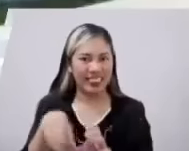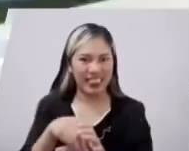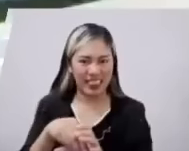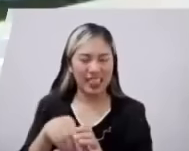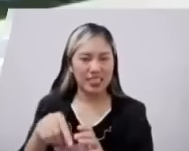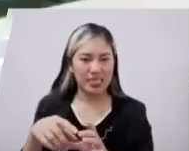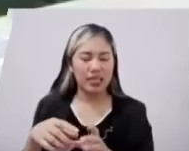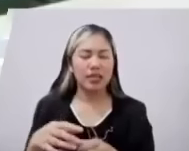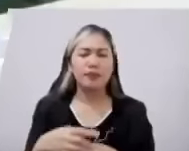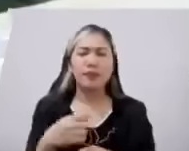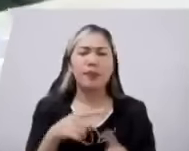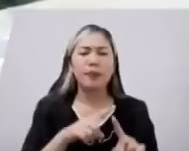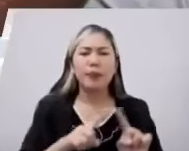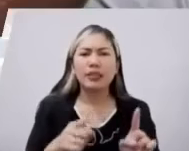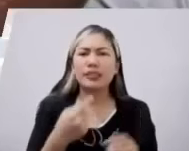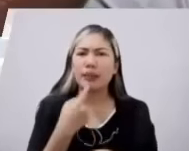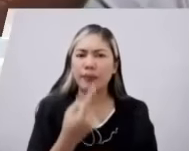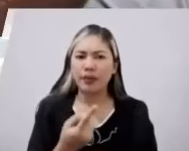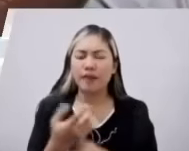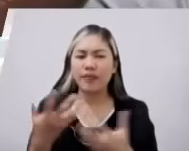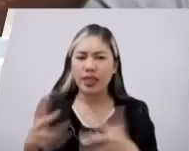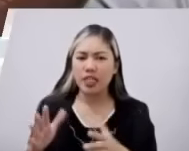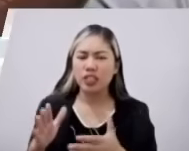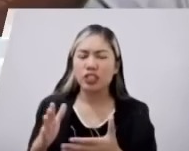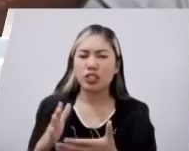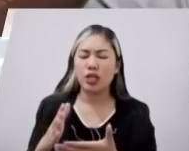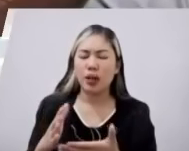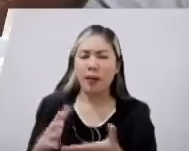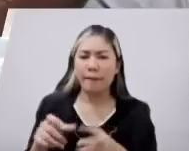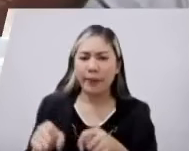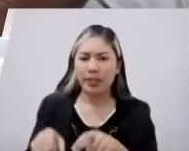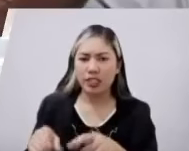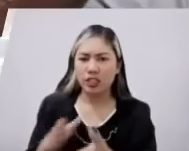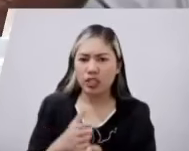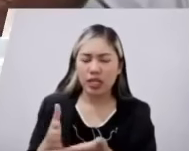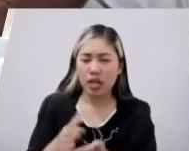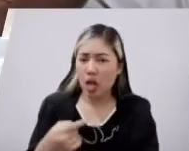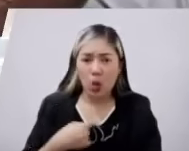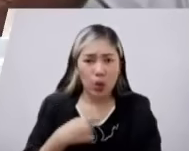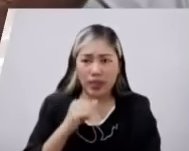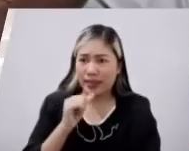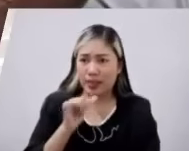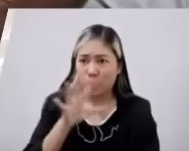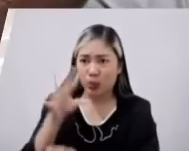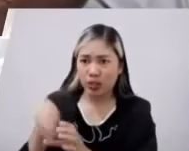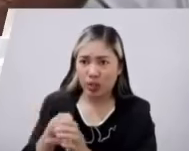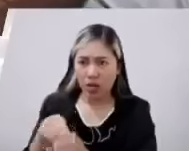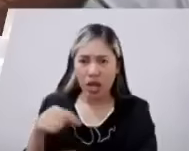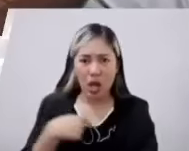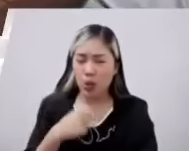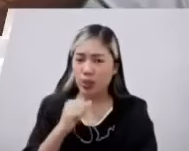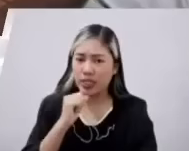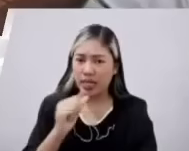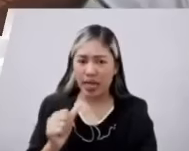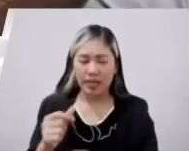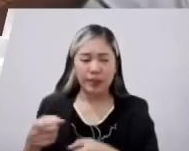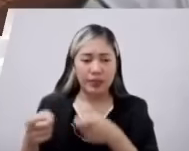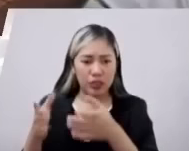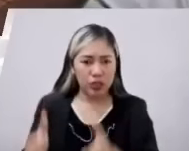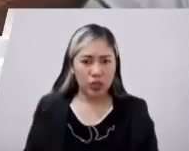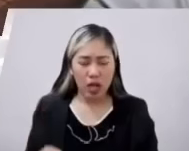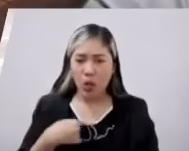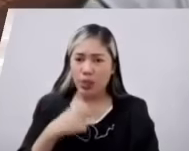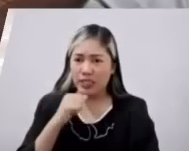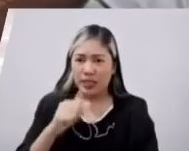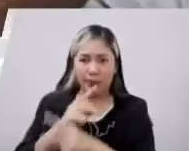niya dati ang kanyang share sa Baofu. Hindi po ako konektado, hindi po ako operator, hindi po ako protector o